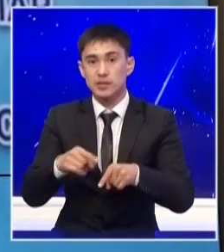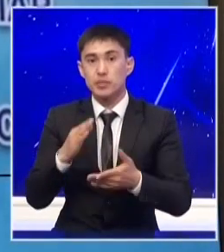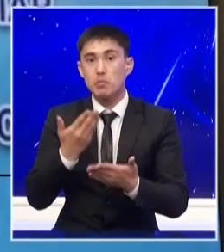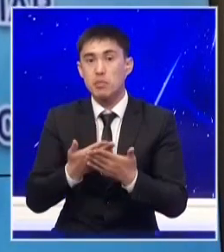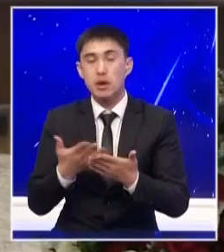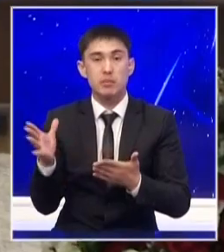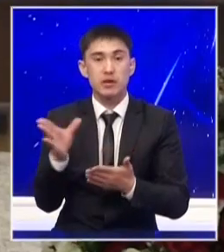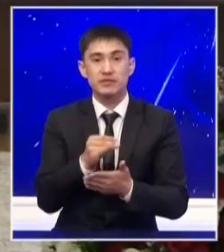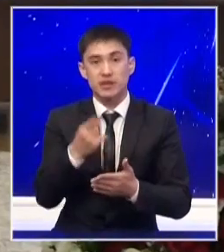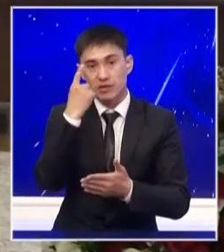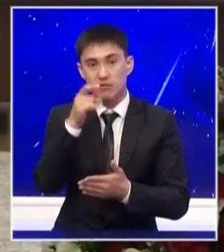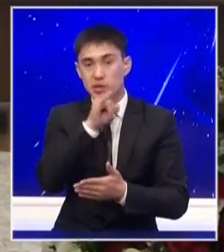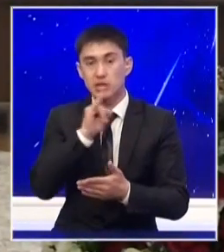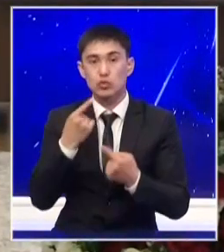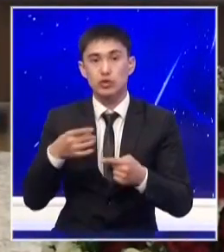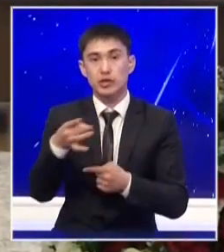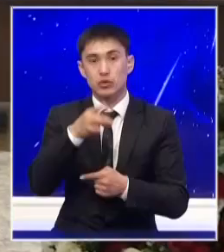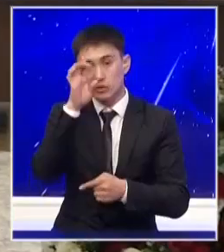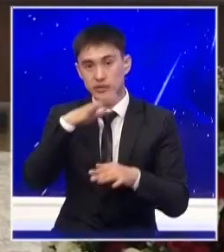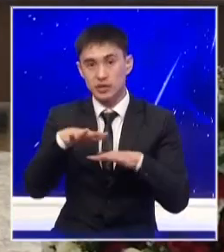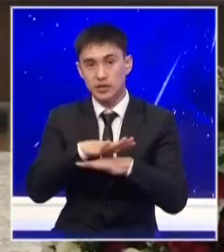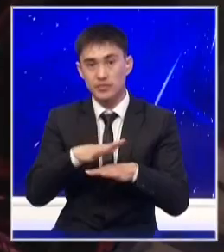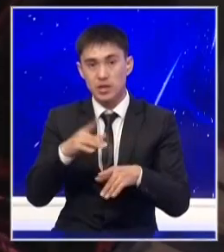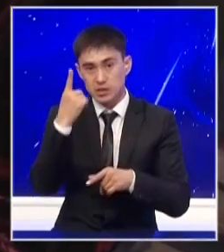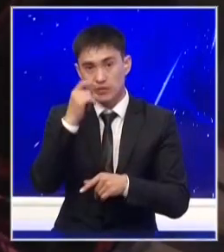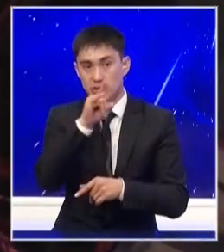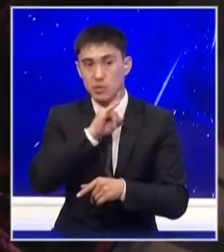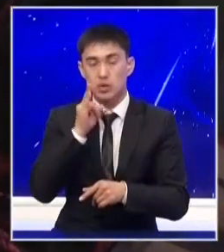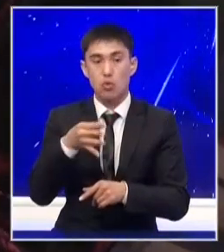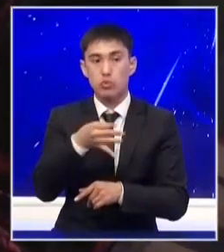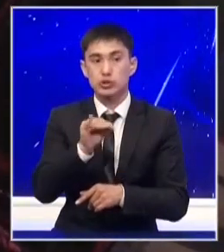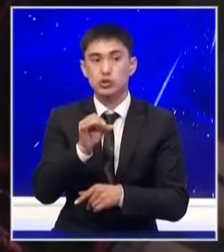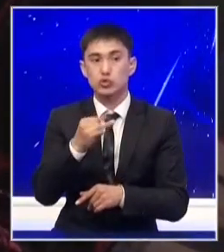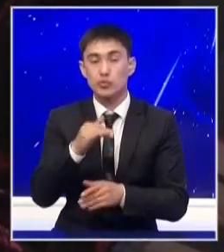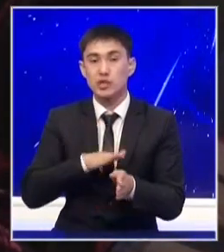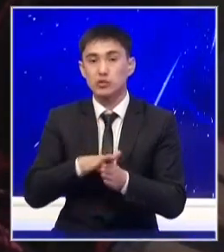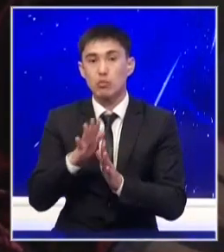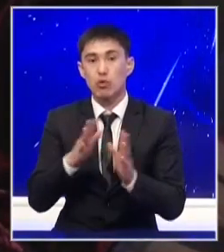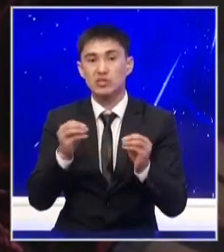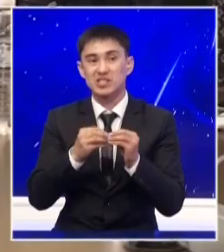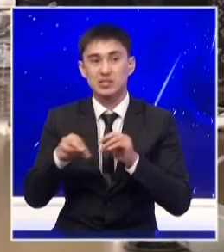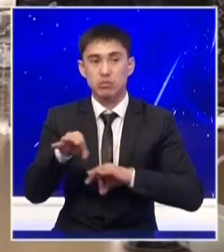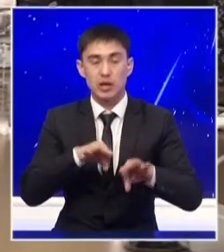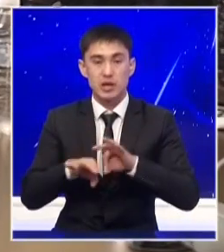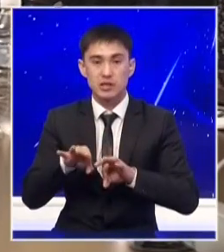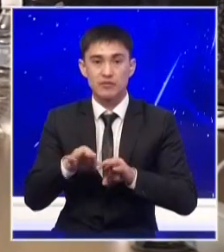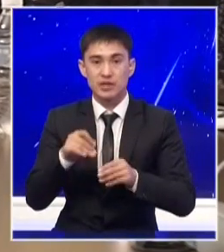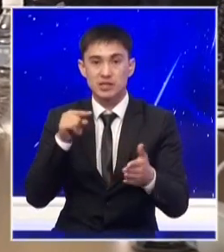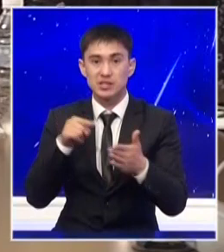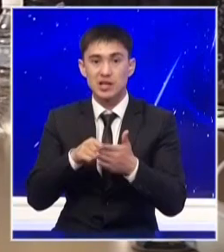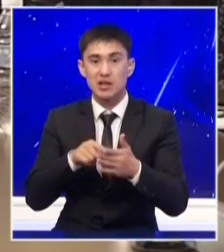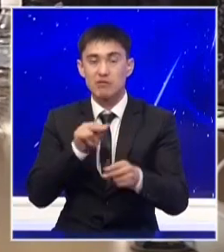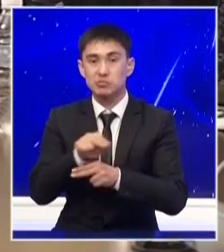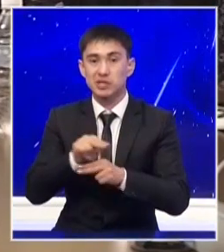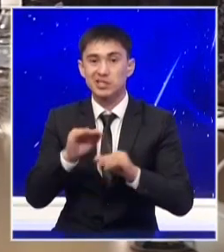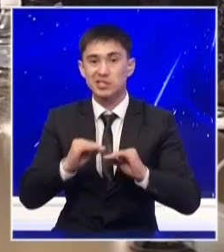примером для советов матерей других регионов страны. Советом матерей области ЖТСУ реализуется более 10 проектов, нацеленных на